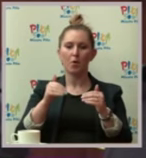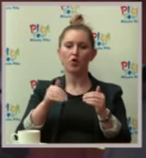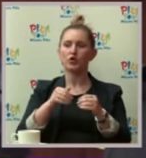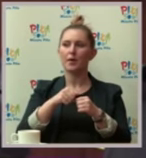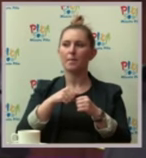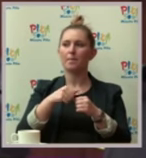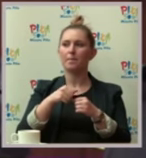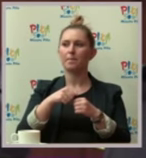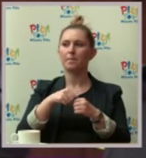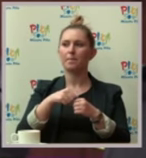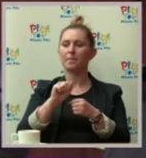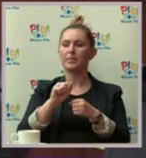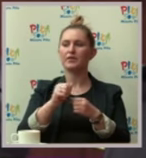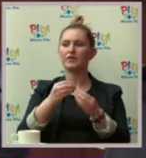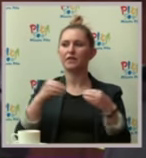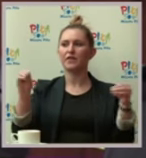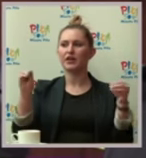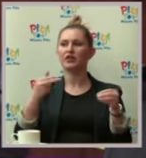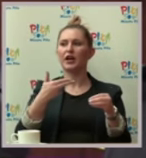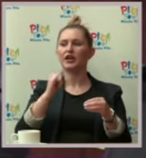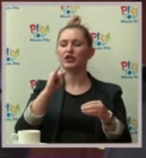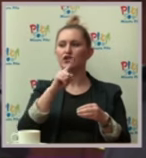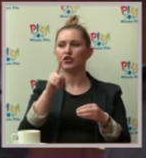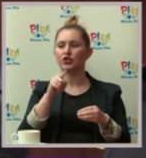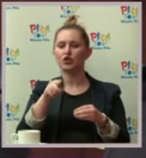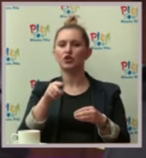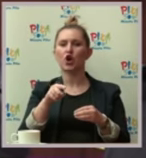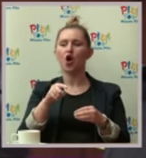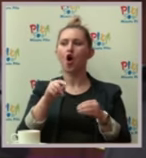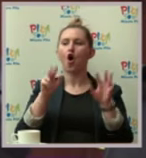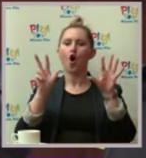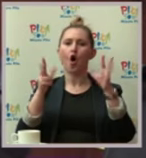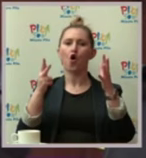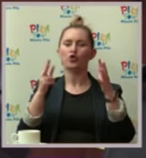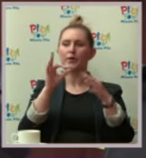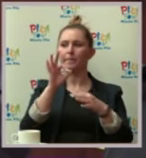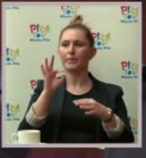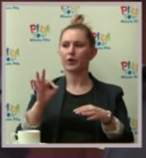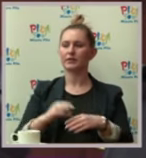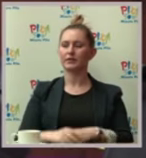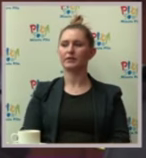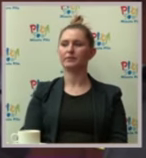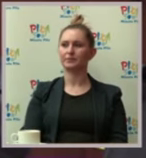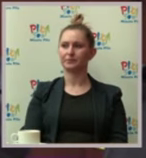niż 8%. Tak przynajmniej było na posiedzeniu komisji.